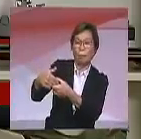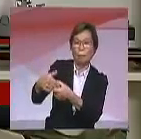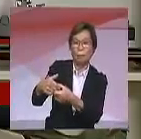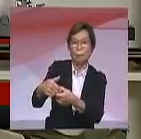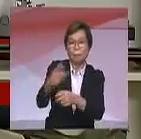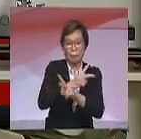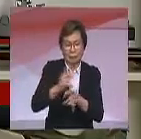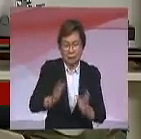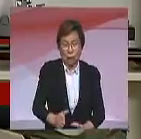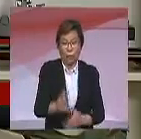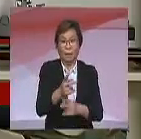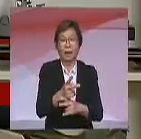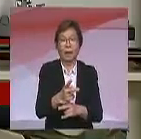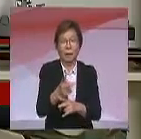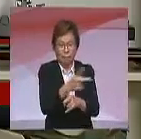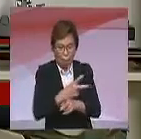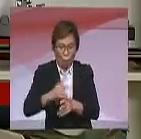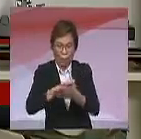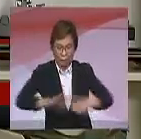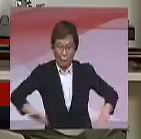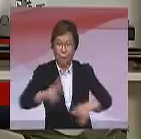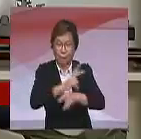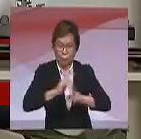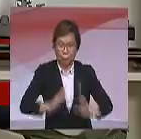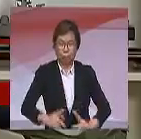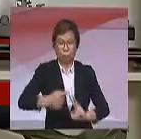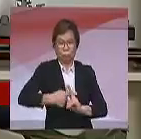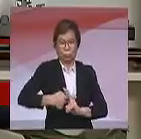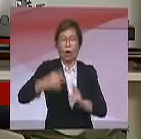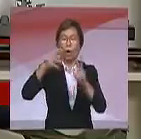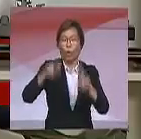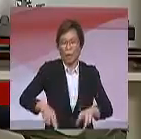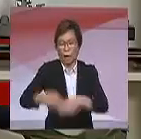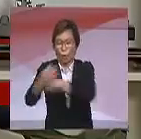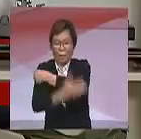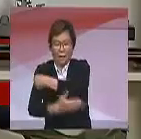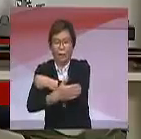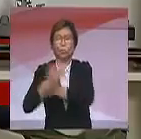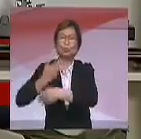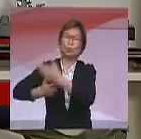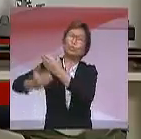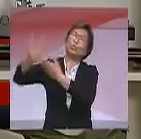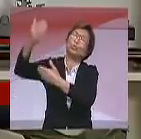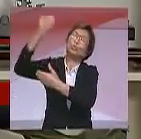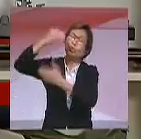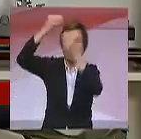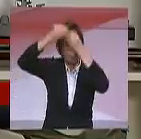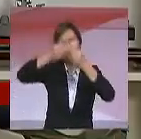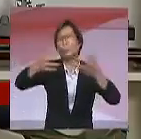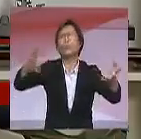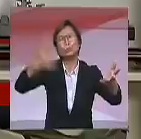security guard ataupun pengawal keselamatan warga asing. Ya, dulu kita telah pun